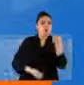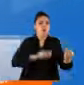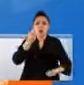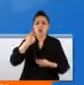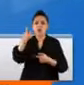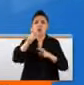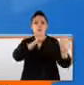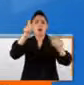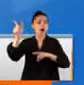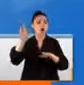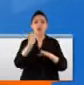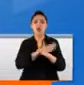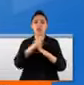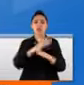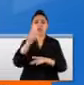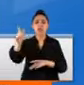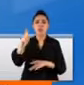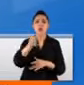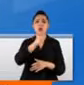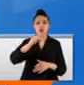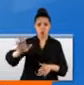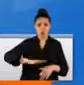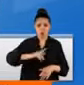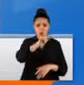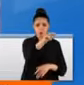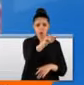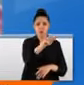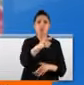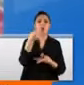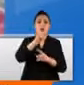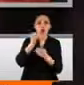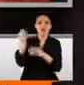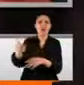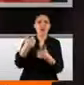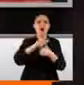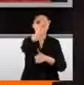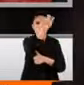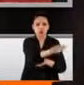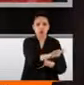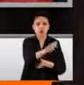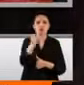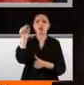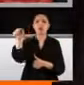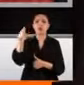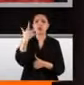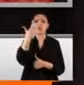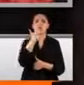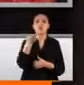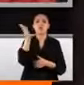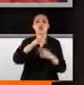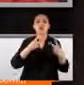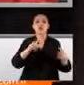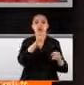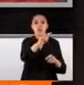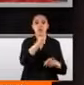ediyor çünkü oğlunu canından eden eski eşi 3 yılın sonunda tahliye edildi. Oğlumun sadece ölümüne sebebiyet verdiği